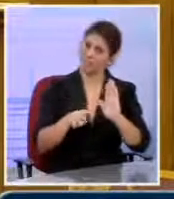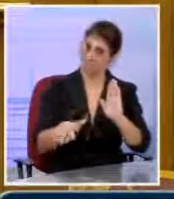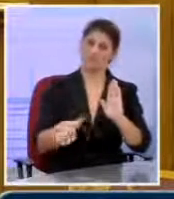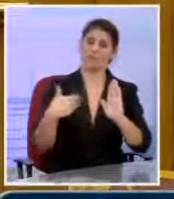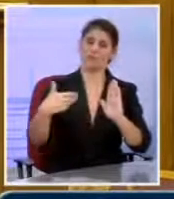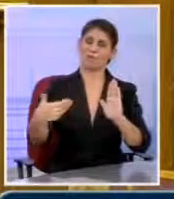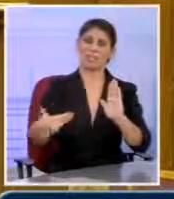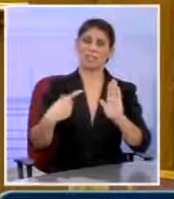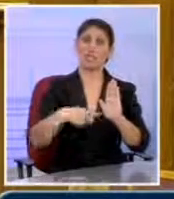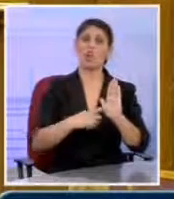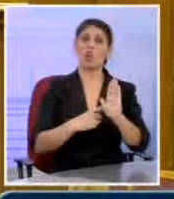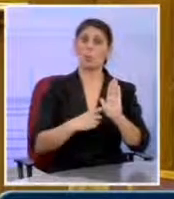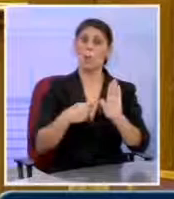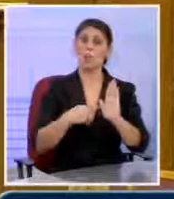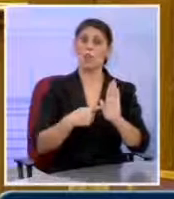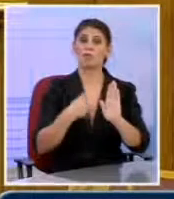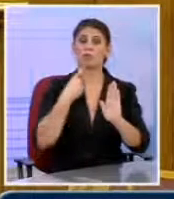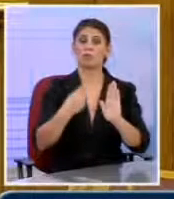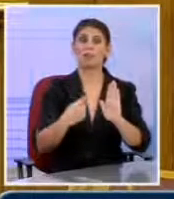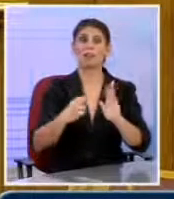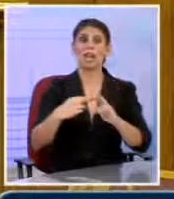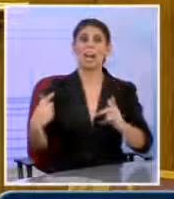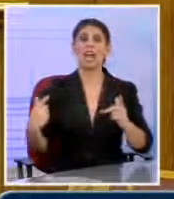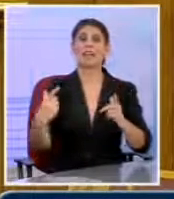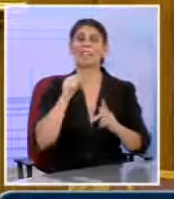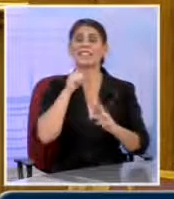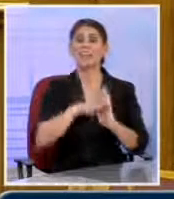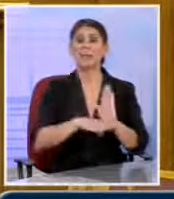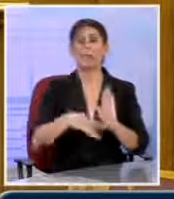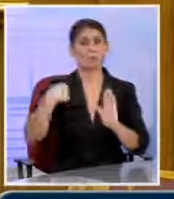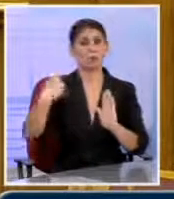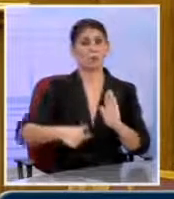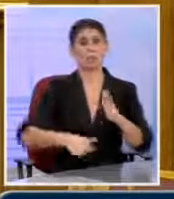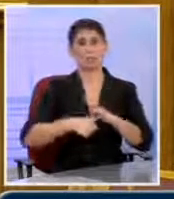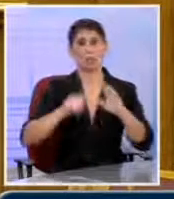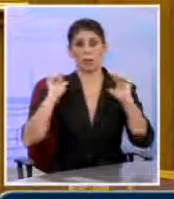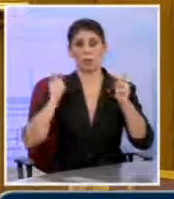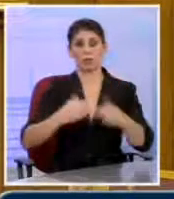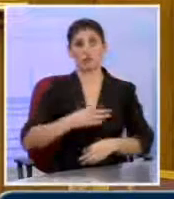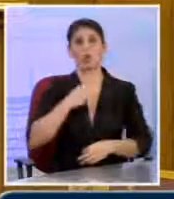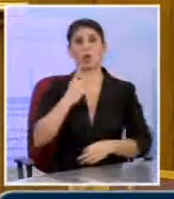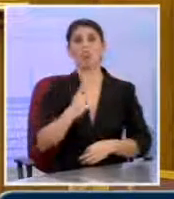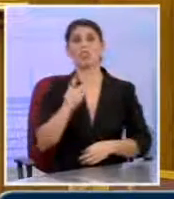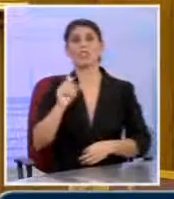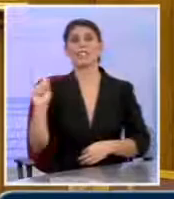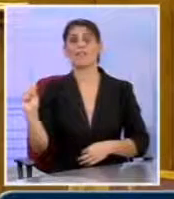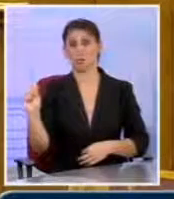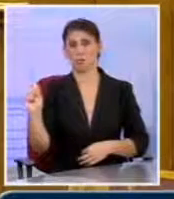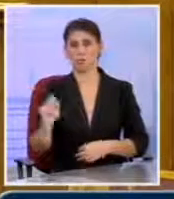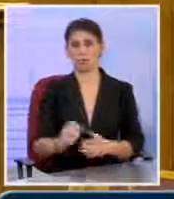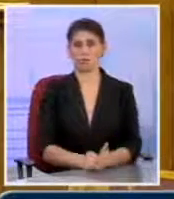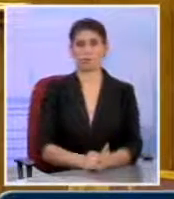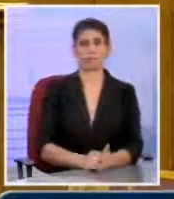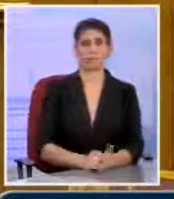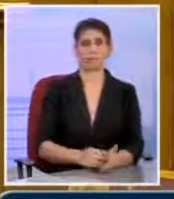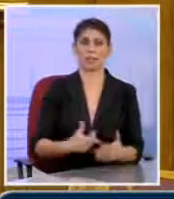αργότερα. Είναι ο νόμος εκείνος που χαρακτηρίστηκε αντισυνταγματικός από τον μετέπειτα πρόεδρο της Δημοκρατίας, τον κύριο Κωστή Στεφανόπουλο. Είναι